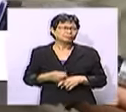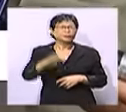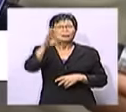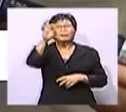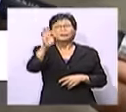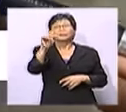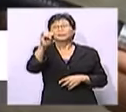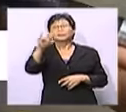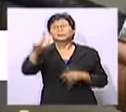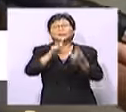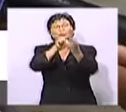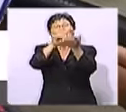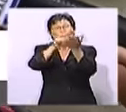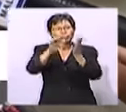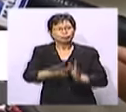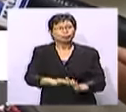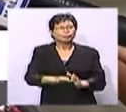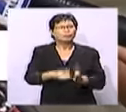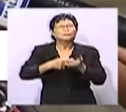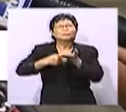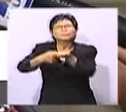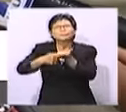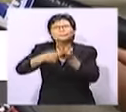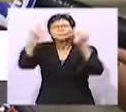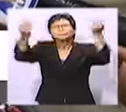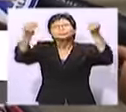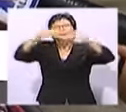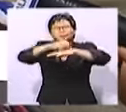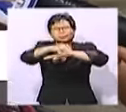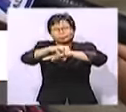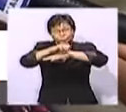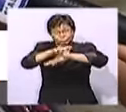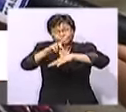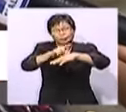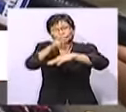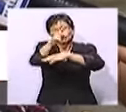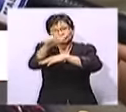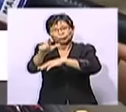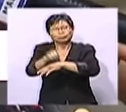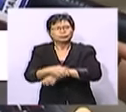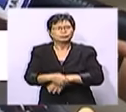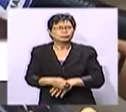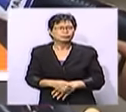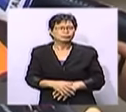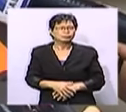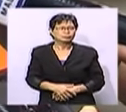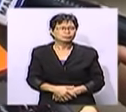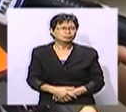Faiza ditemui media selepas sesi pertemuan bersama Majlis Penasihat di Ibu Negara.